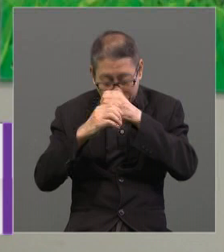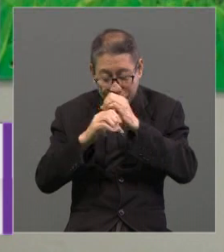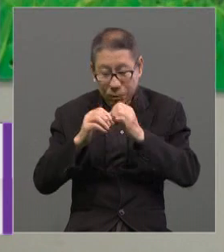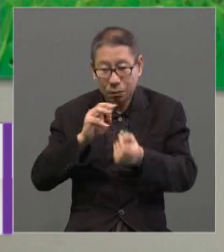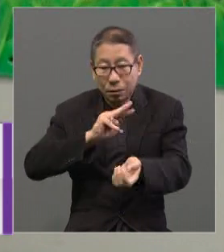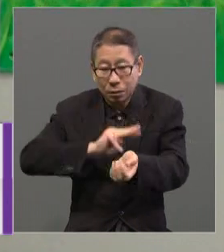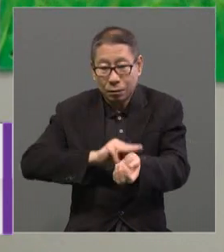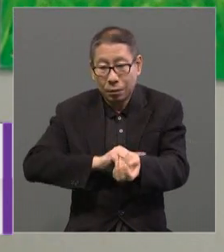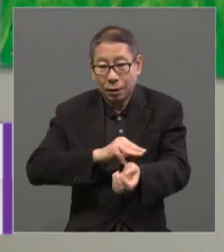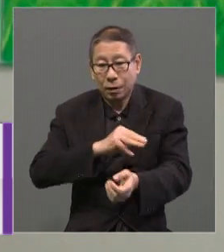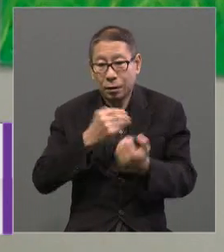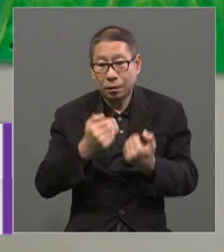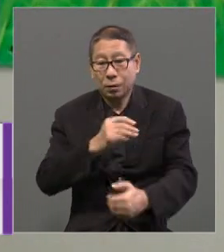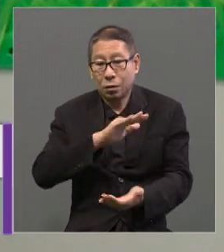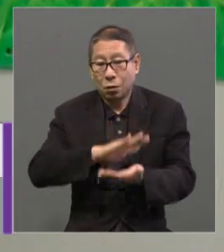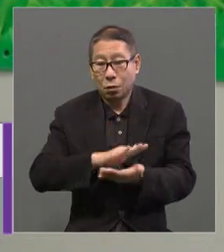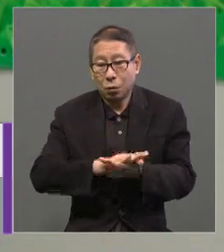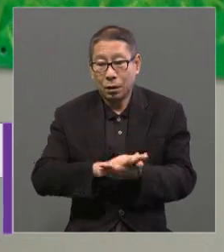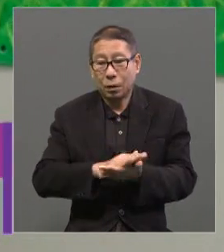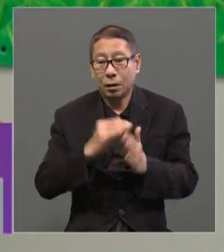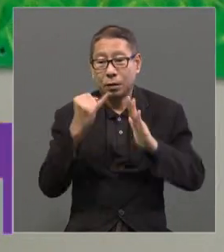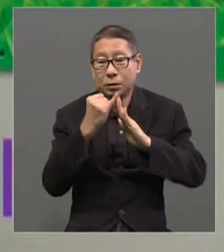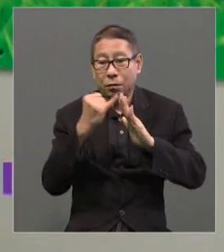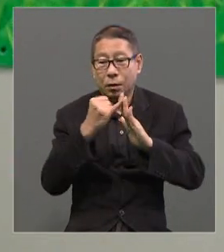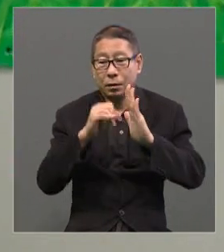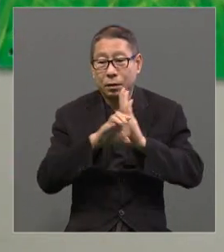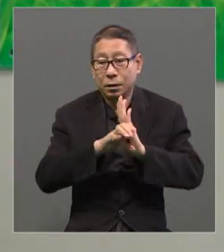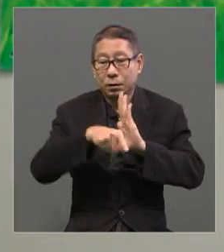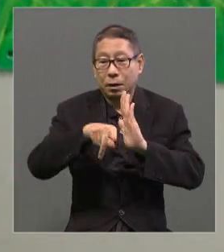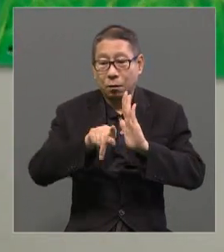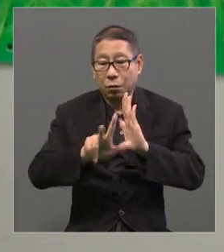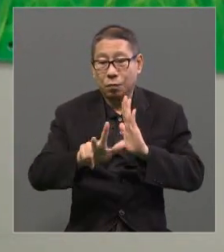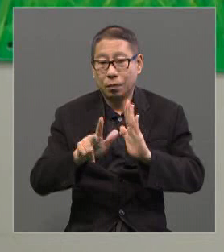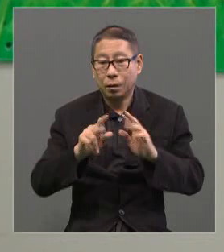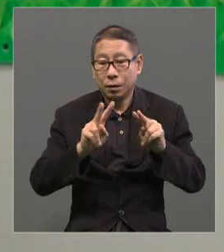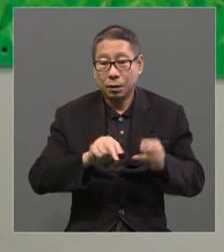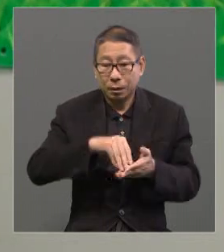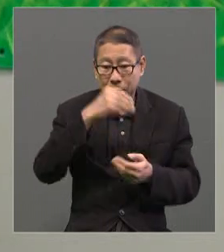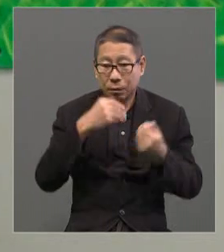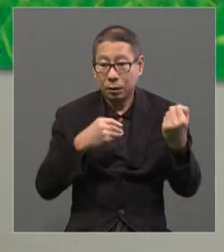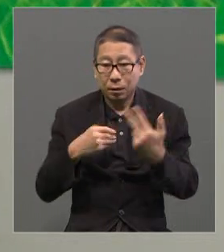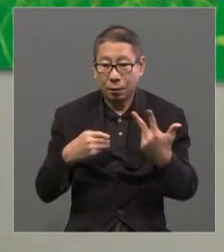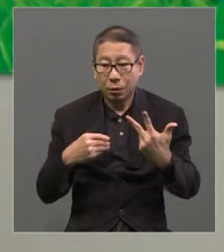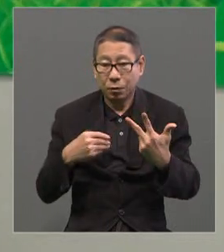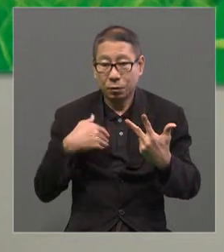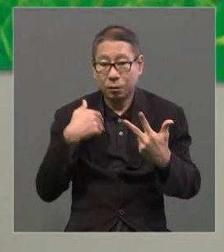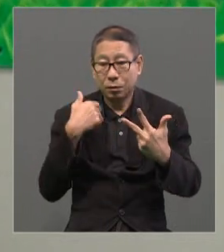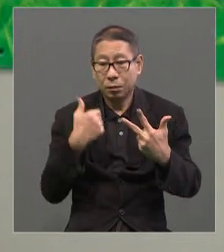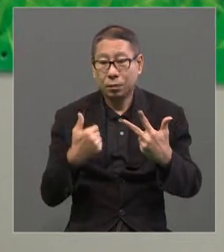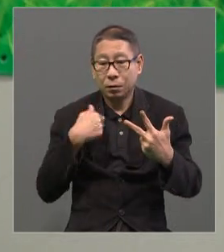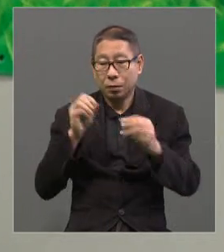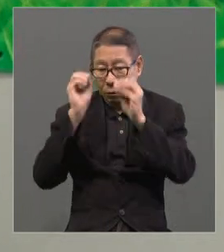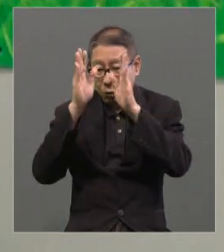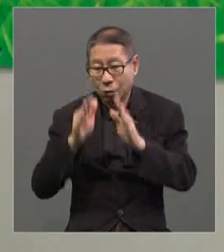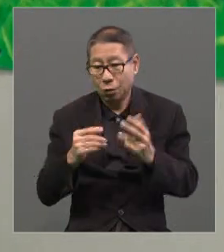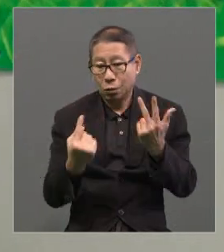พทย์แล้วของโรงเรียนขนาดใหญ่ในจังหวัดก็พบว่านักเรียน3คนนะครับก็เป็นโนโรไวรัสแล้วก็มีคุณ